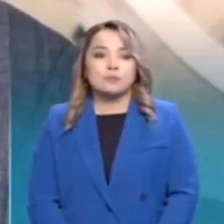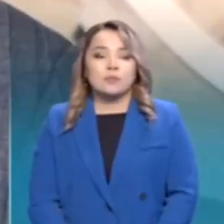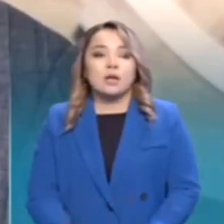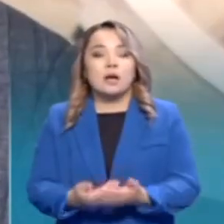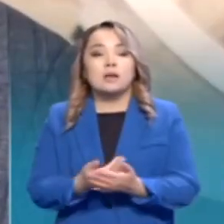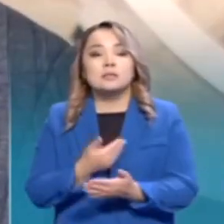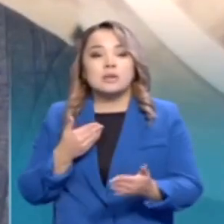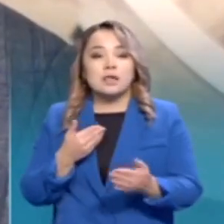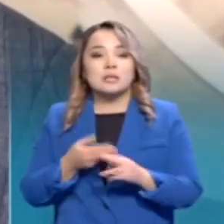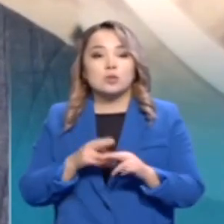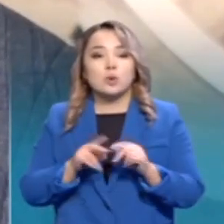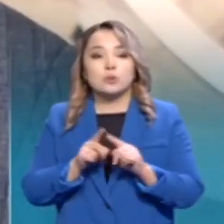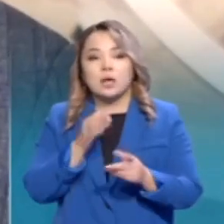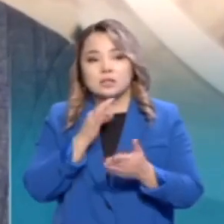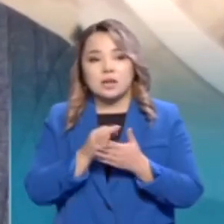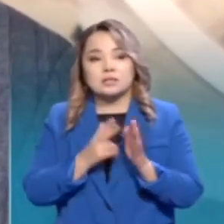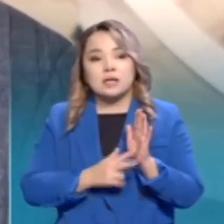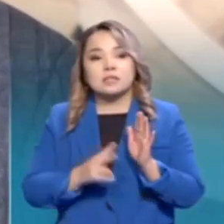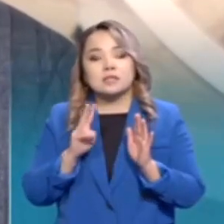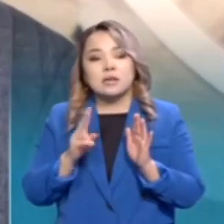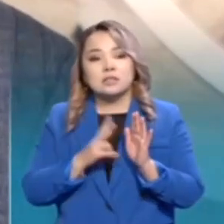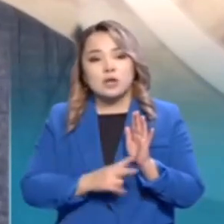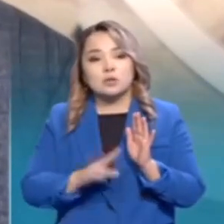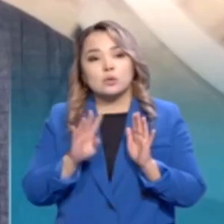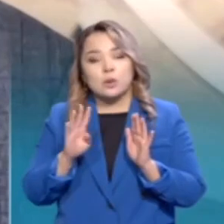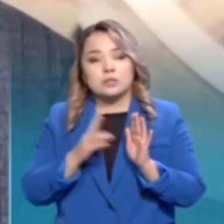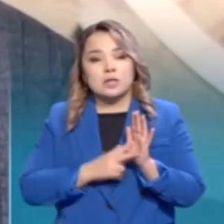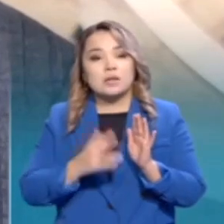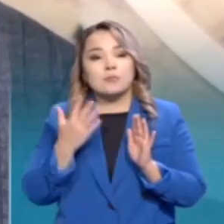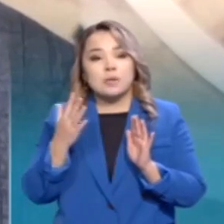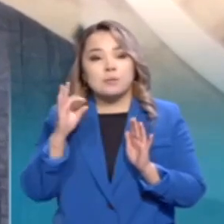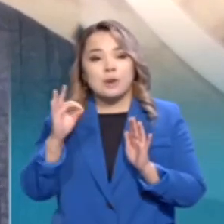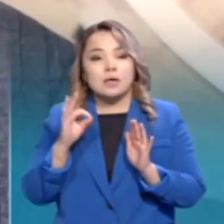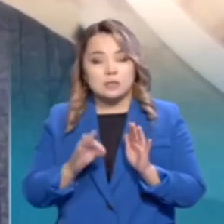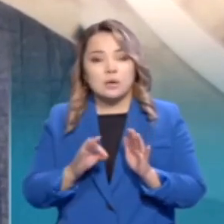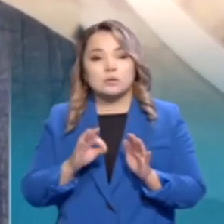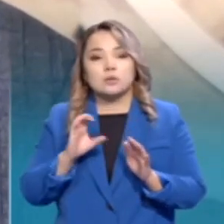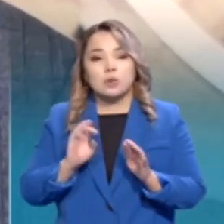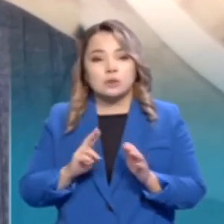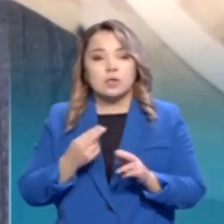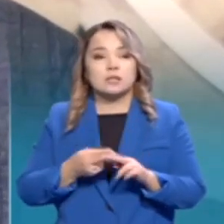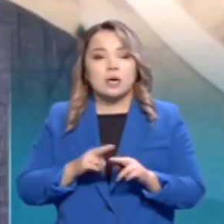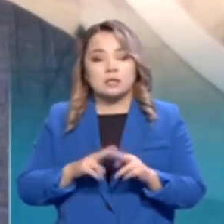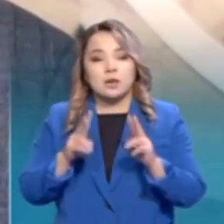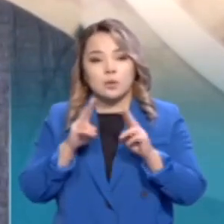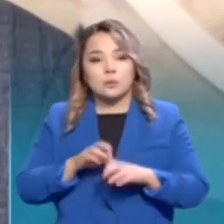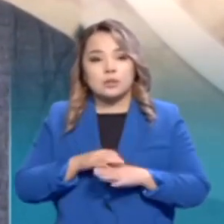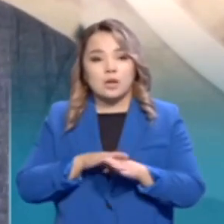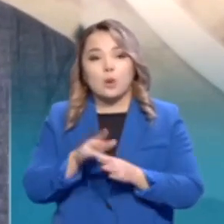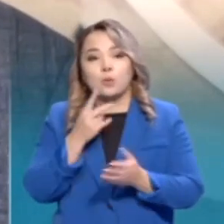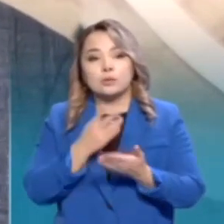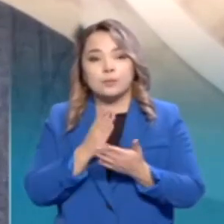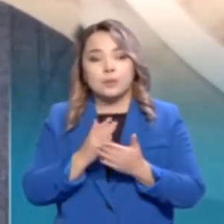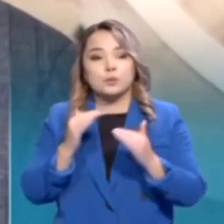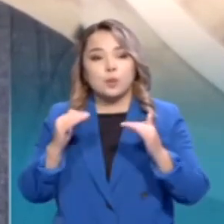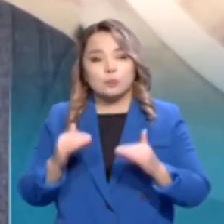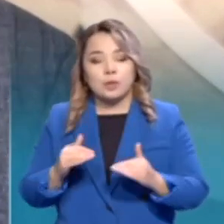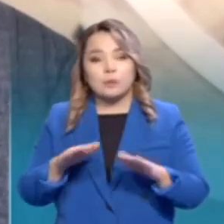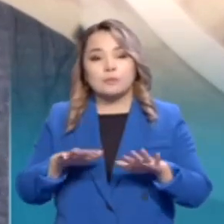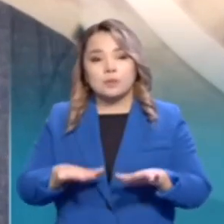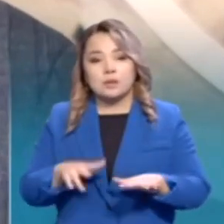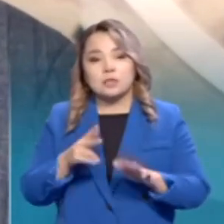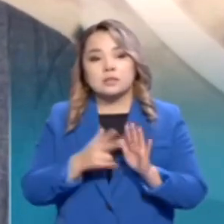Алдын ала жасалған пайым болса 82-84-85%-ға дейін бірнеше әлеуметтанулық зерттеулер көрсетті, бірақ соның ең төменгі межесі